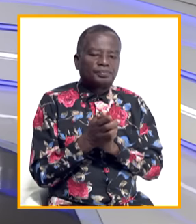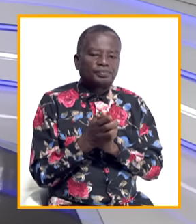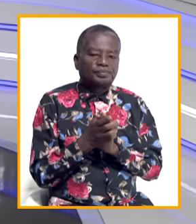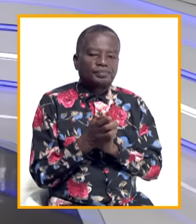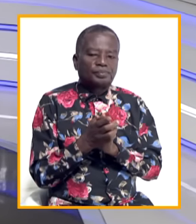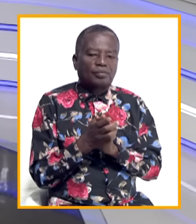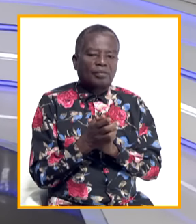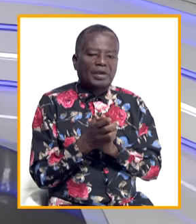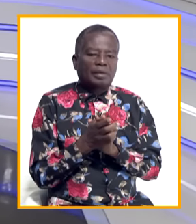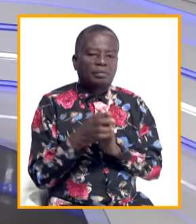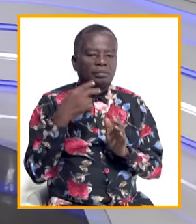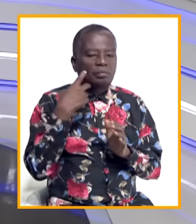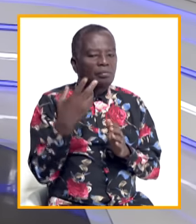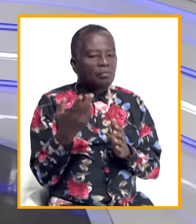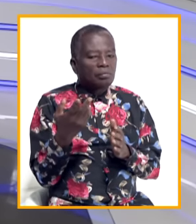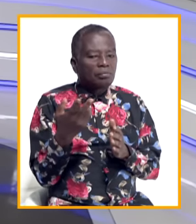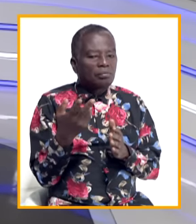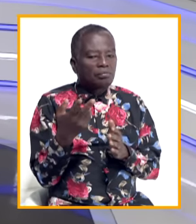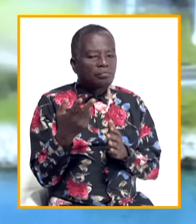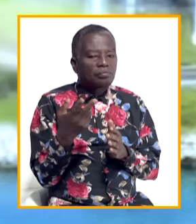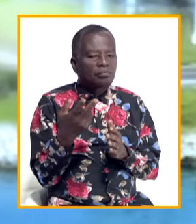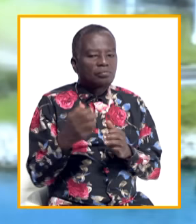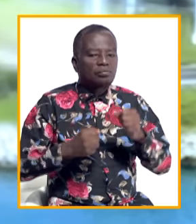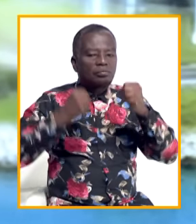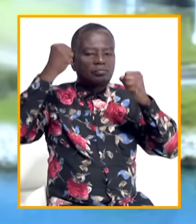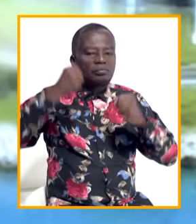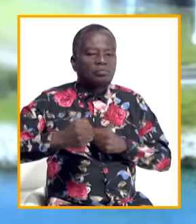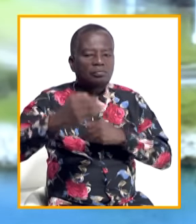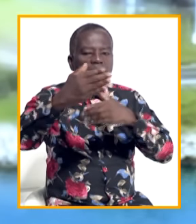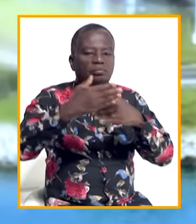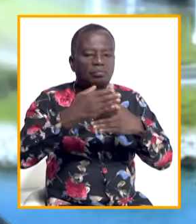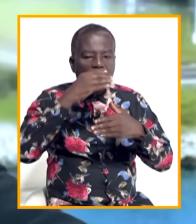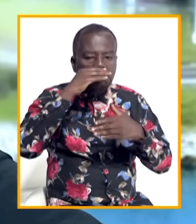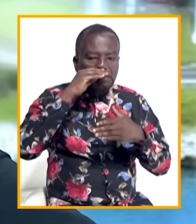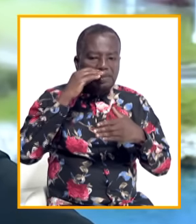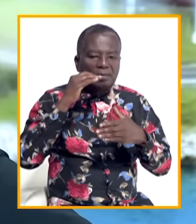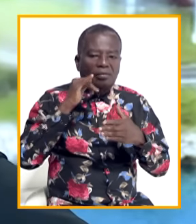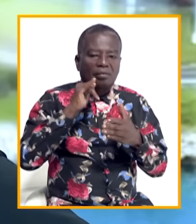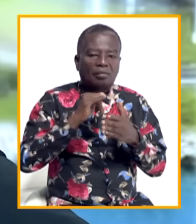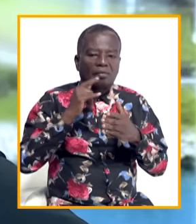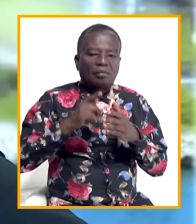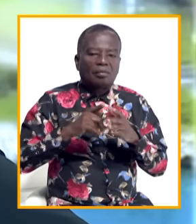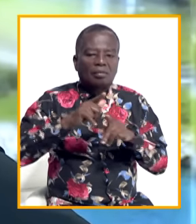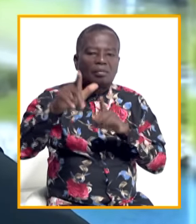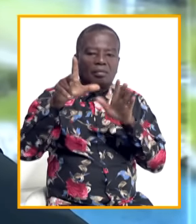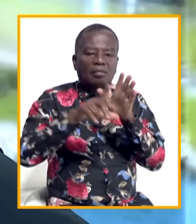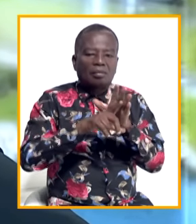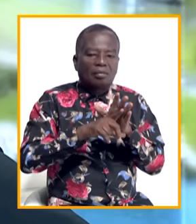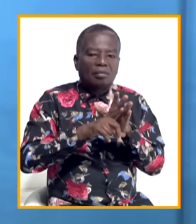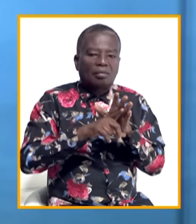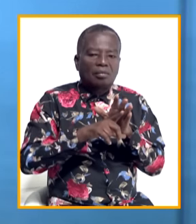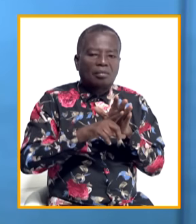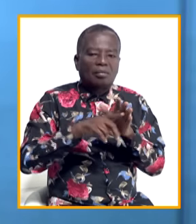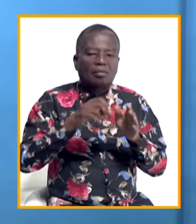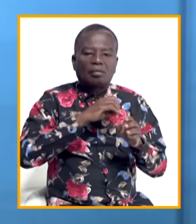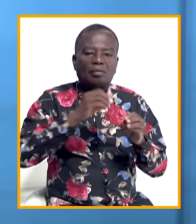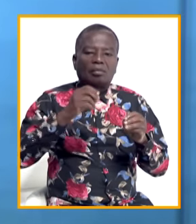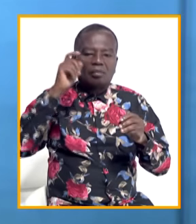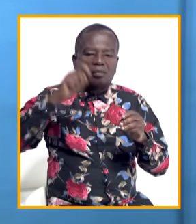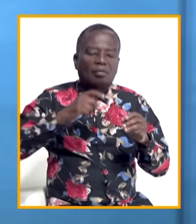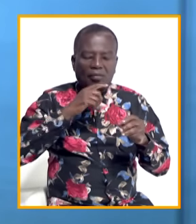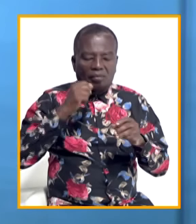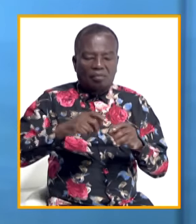Alors Samuel, on vient de le voir, hein, c'est un sport qui se rapproche des populations, puisqu'on n'a pas besoin d'être un professionnel pour le pratiquer. Ben oui, on n'a pas besoin d'être professionnel